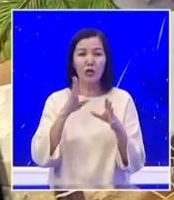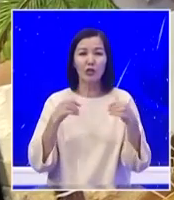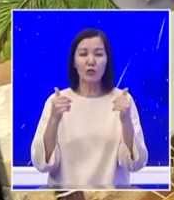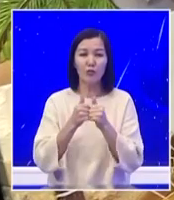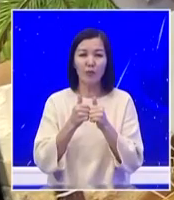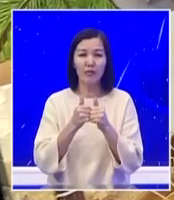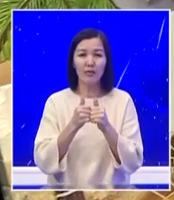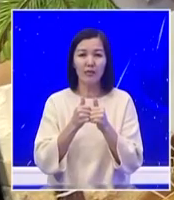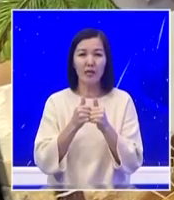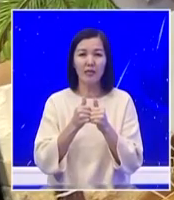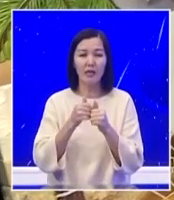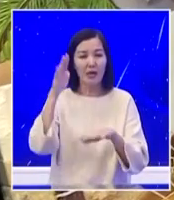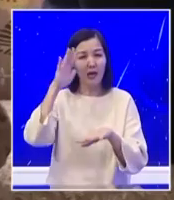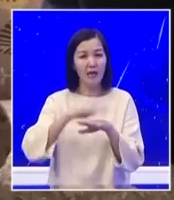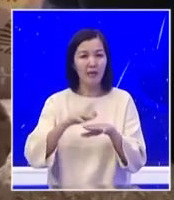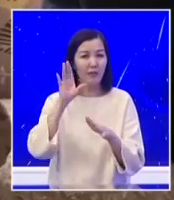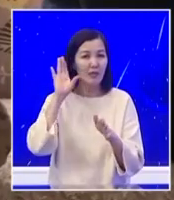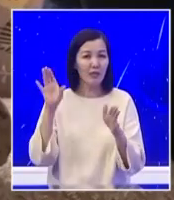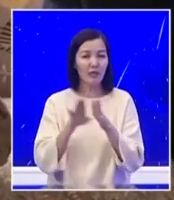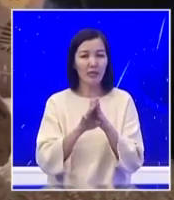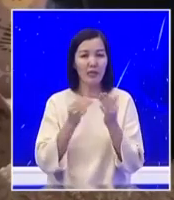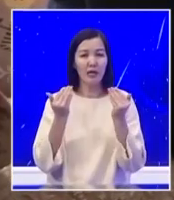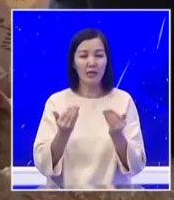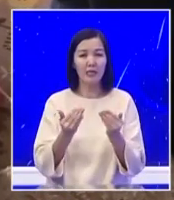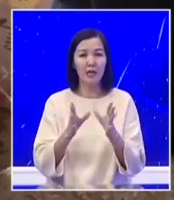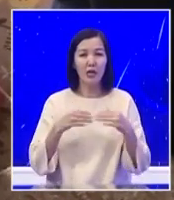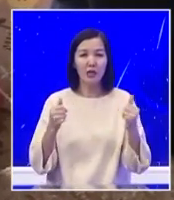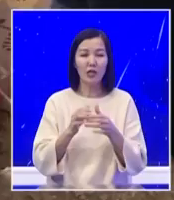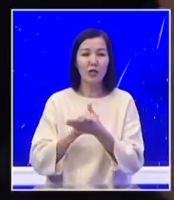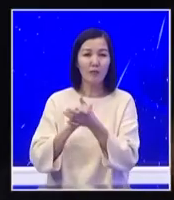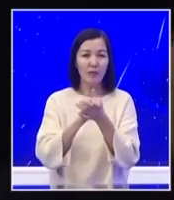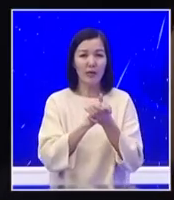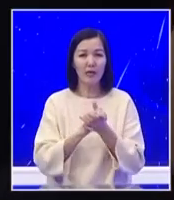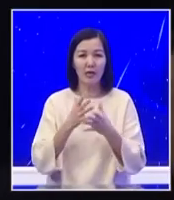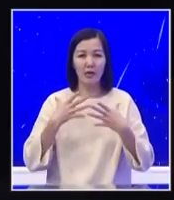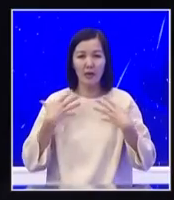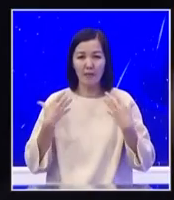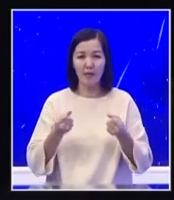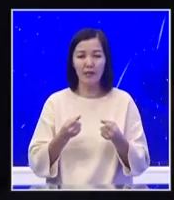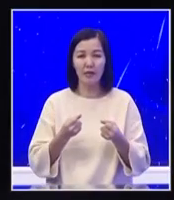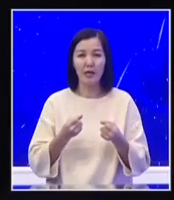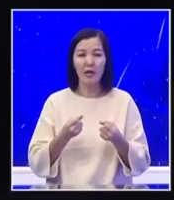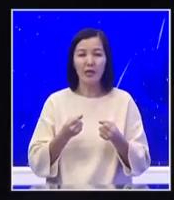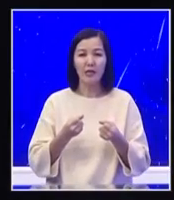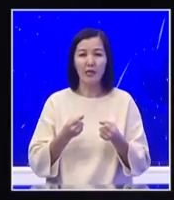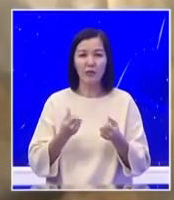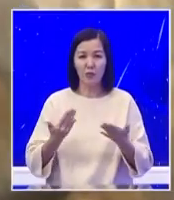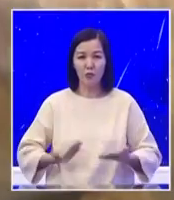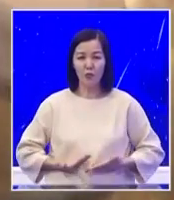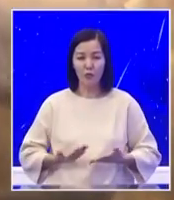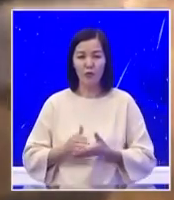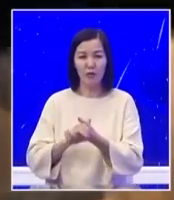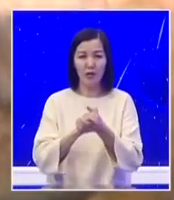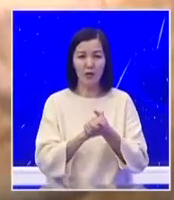көрген азамат ақылын тыңдапты. Өкінбейді. Бүгінде жанұя бірлігі жарасып, Амандық Ғаббасұлы тарту еткен үйде тату да